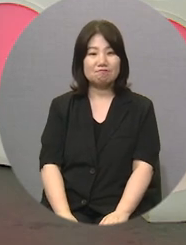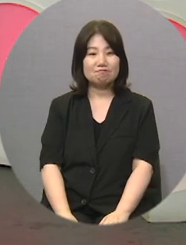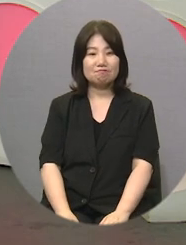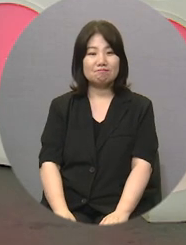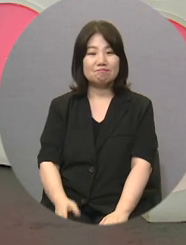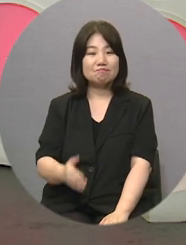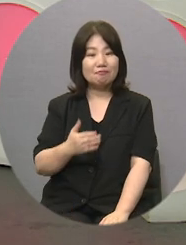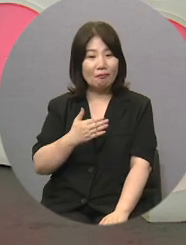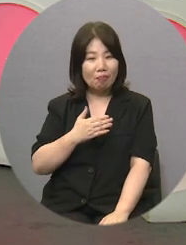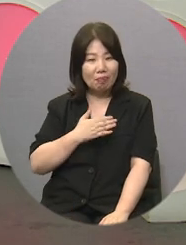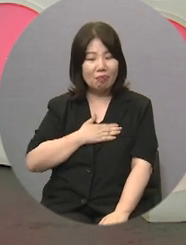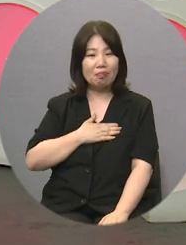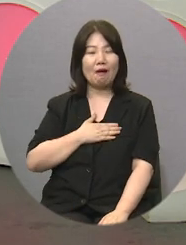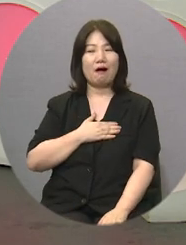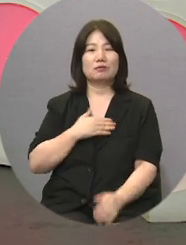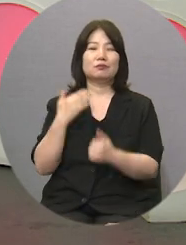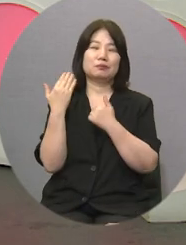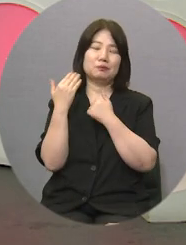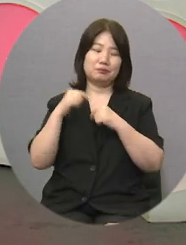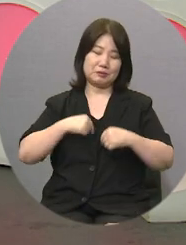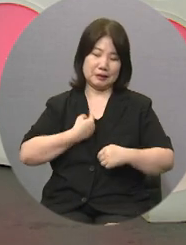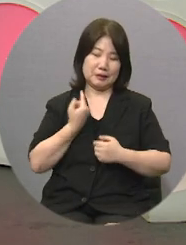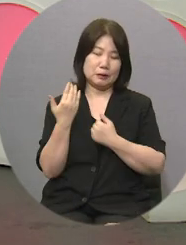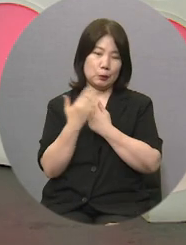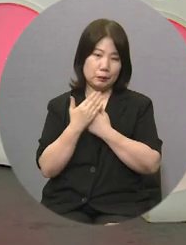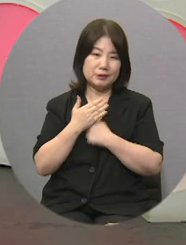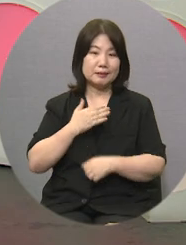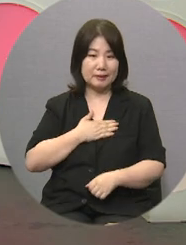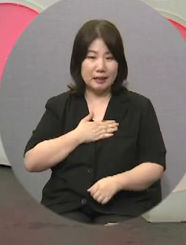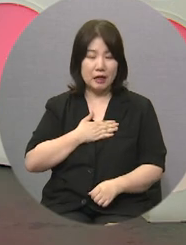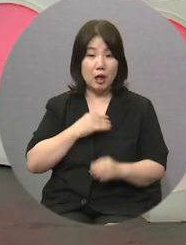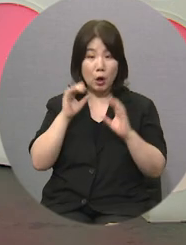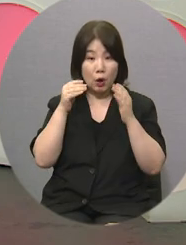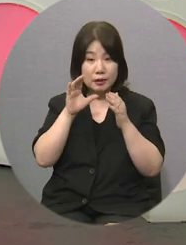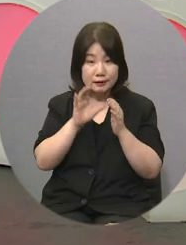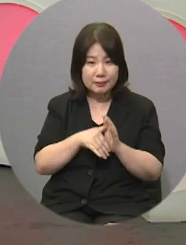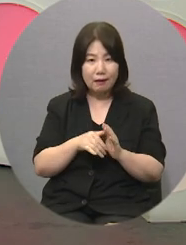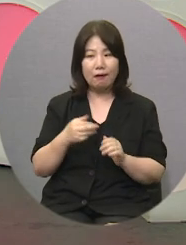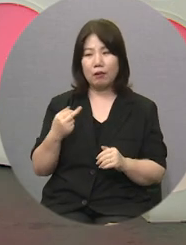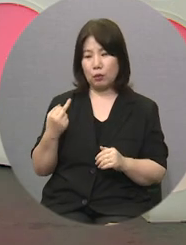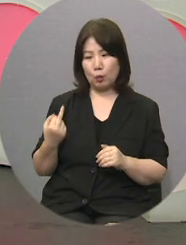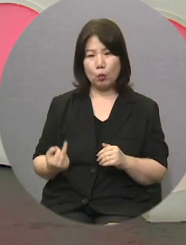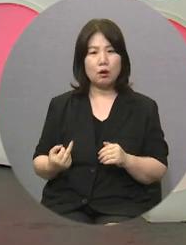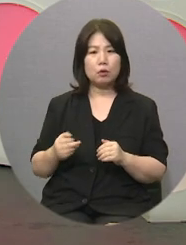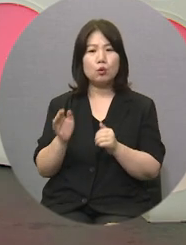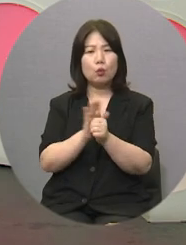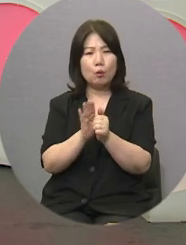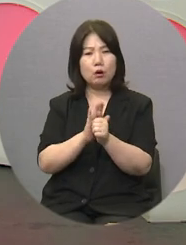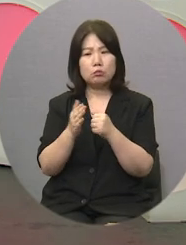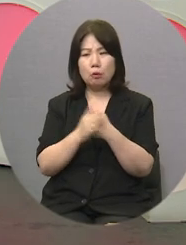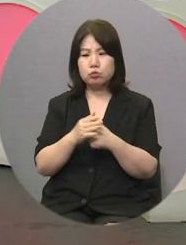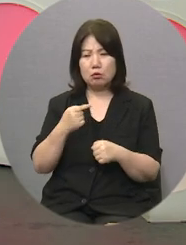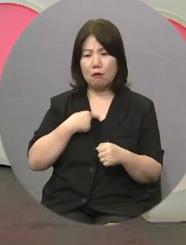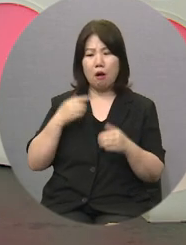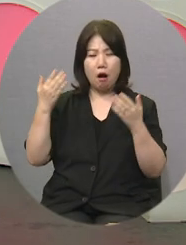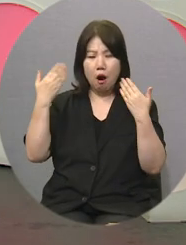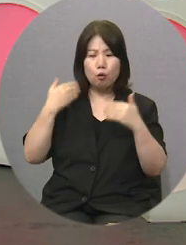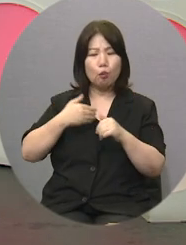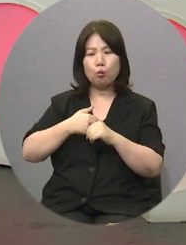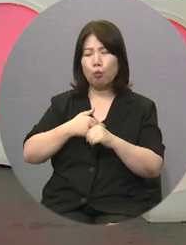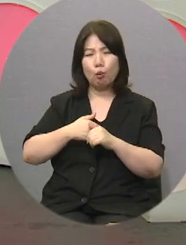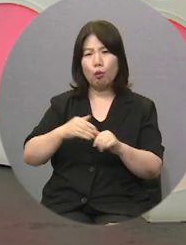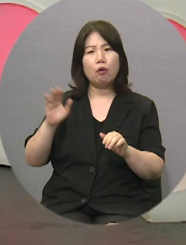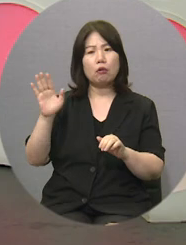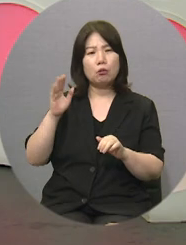나를 덜 보는 나. 어릴 적 엄마는 동생들을 덜 봐야 한다는 이유로 저를 학교에 보내지